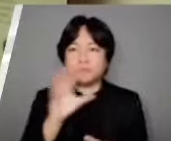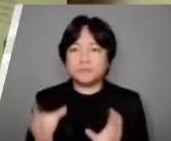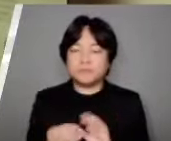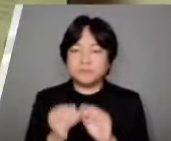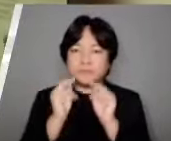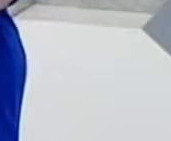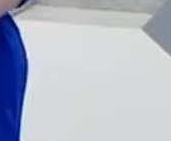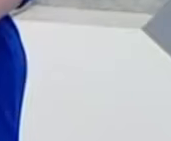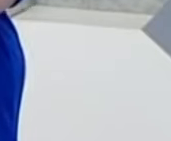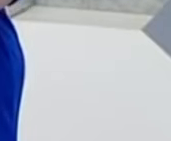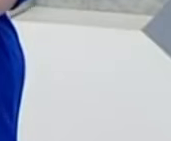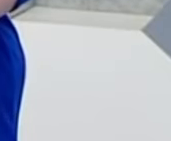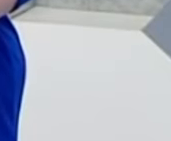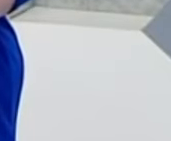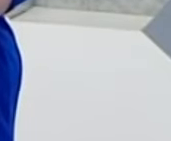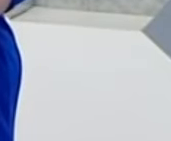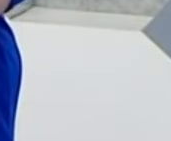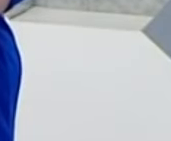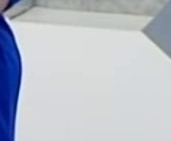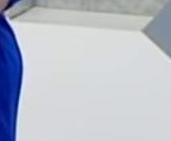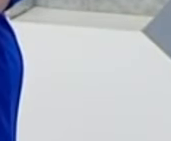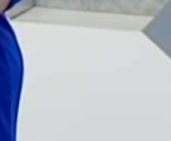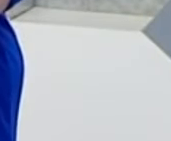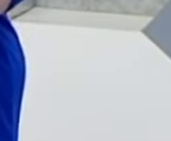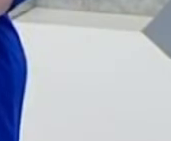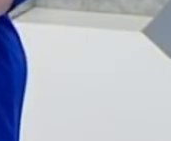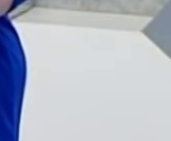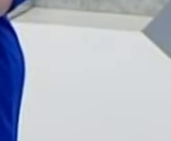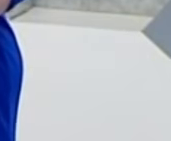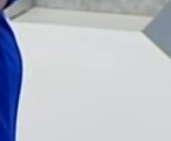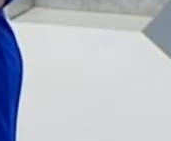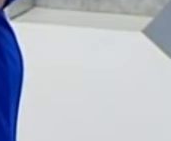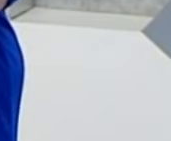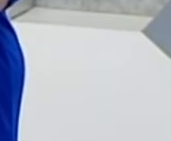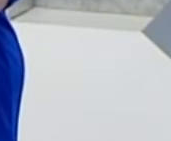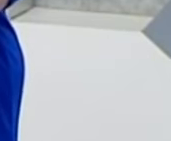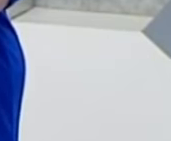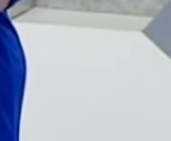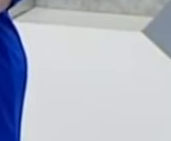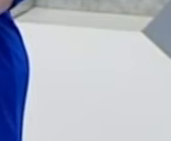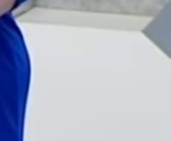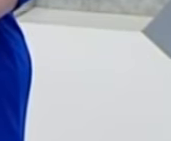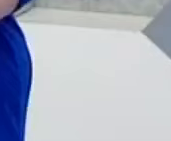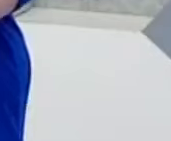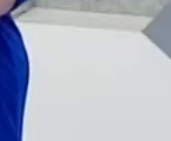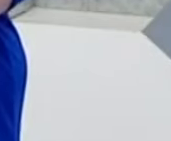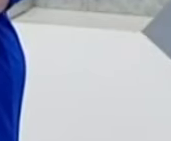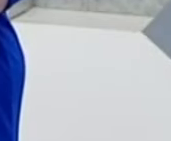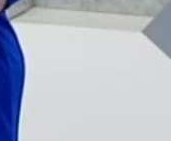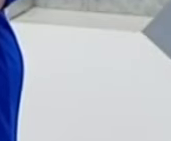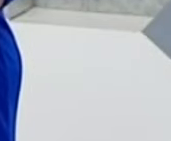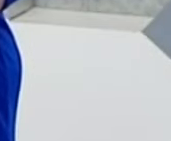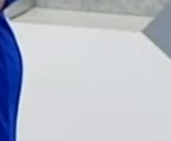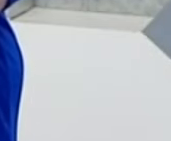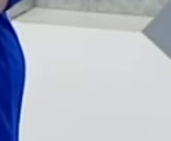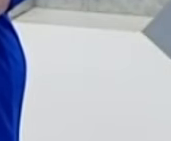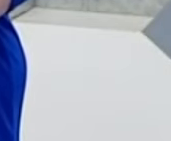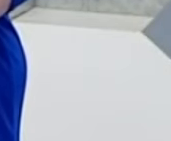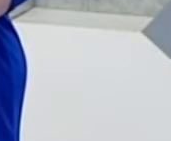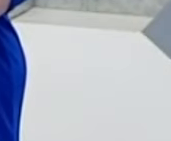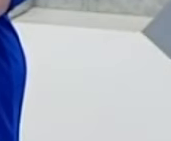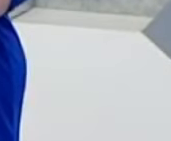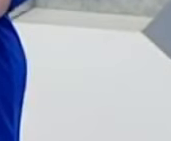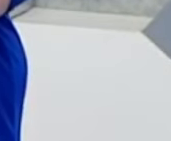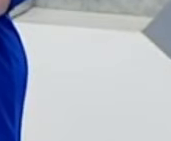News. Kapuso, para sa mga maiinit na balita, mag-subscribe sa GMA Integrated News sa YouTube. Sa mga kapuso